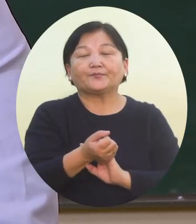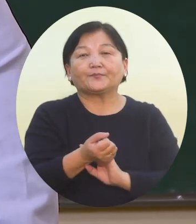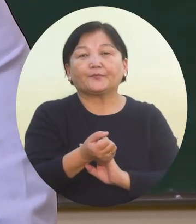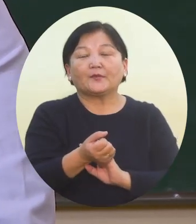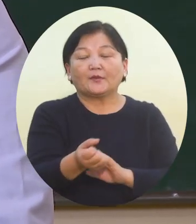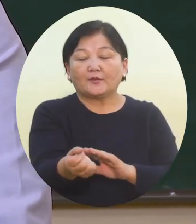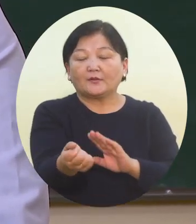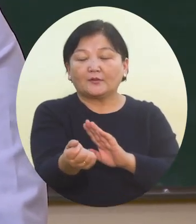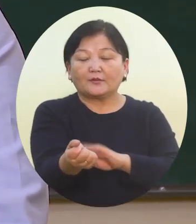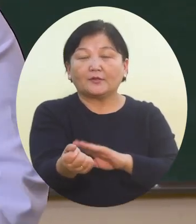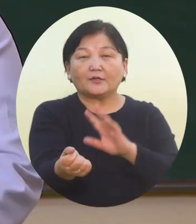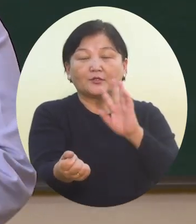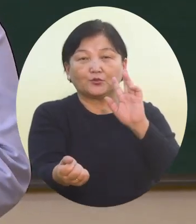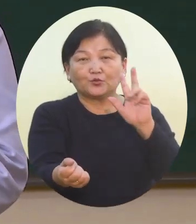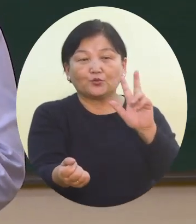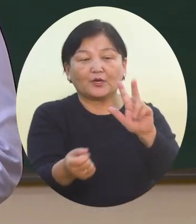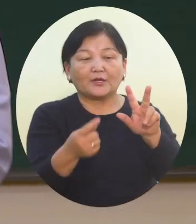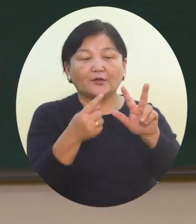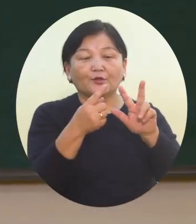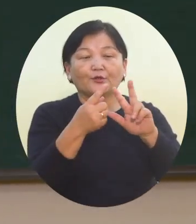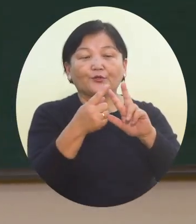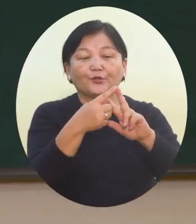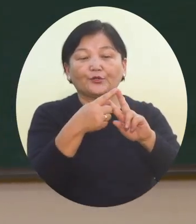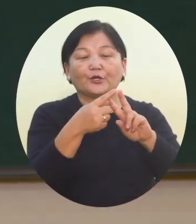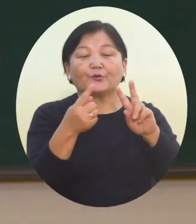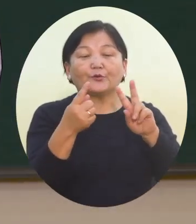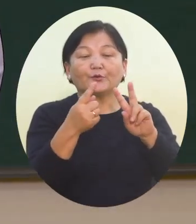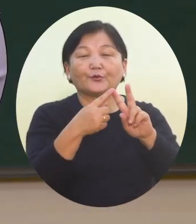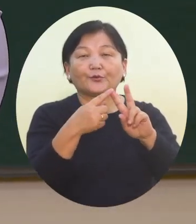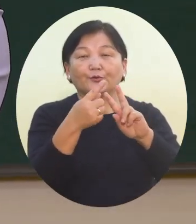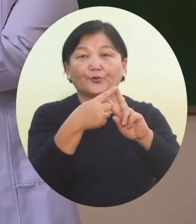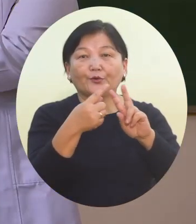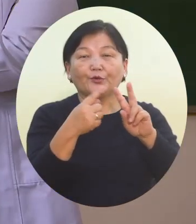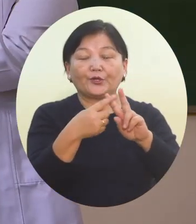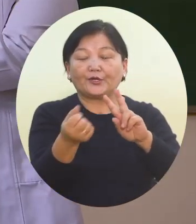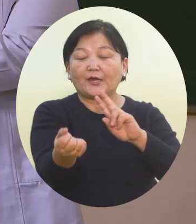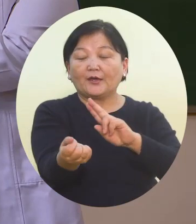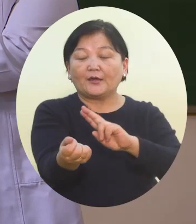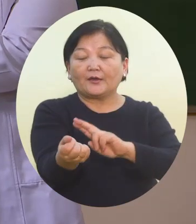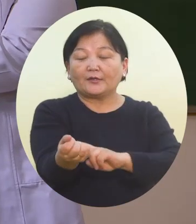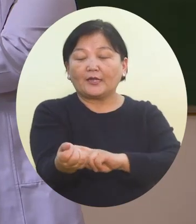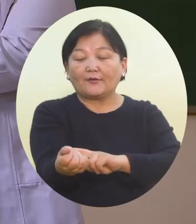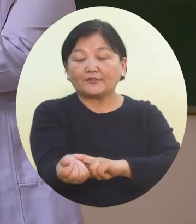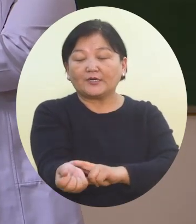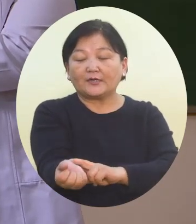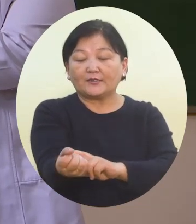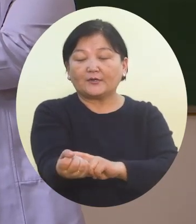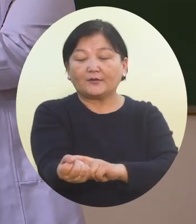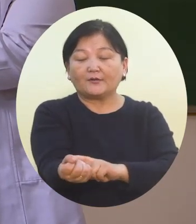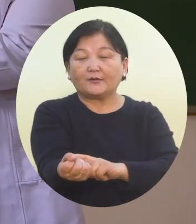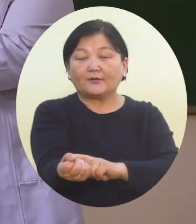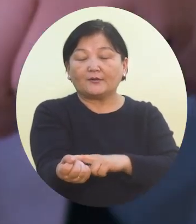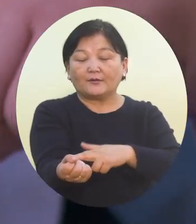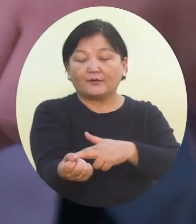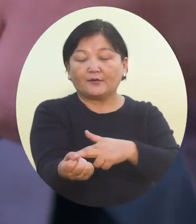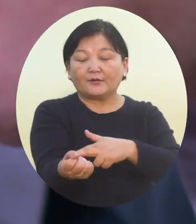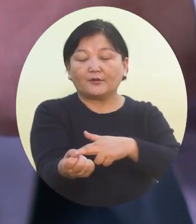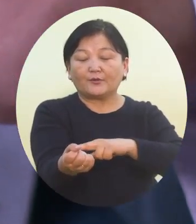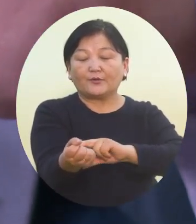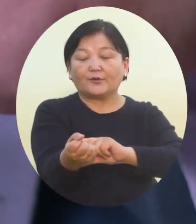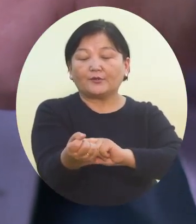шуун дээр зүүн гарынхаа долоогор болон дунд хурууг тавиад за ингэж тавихтаа бол эрхи хурууны хойд талын